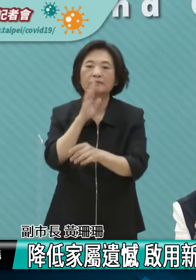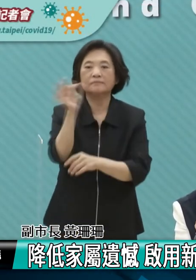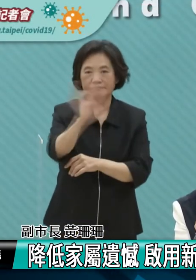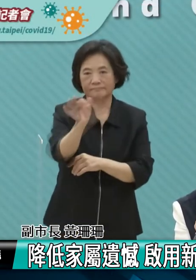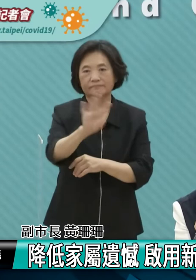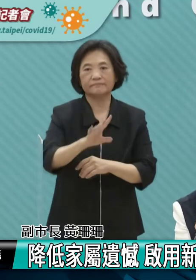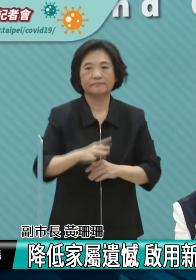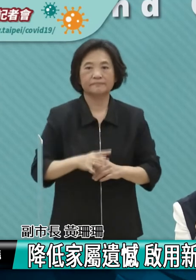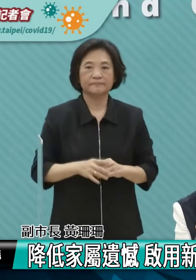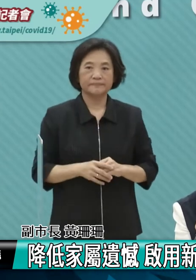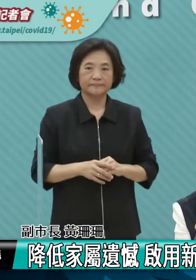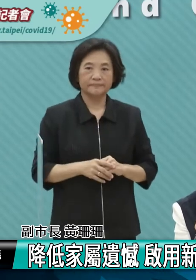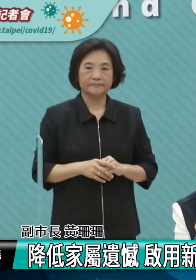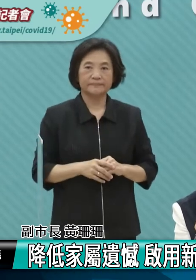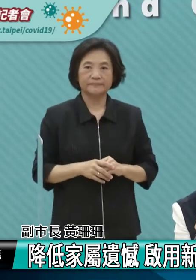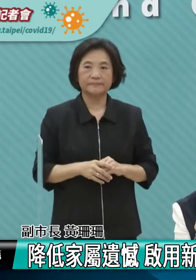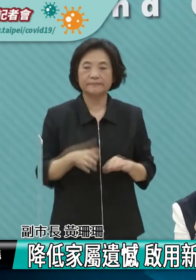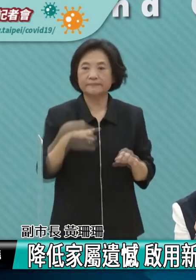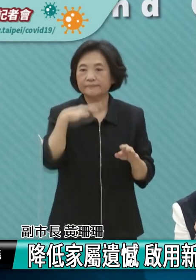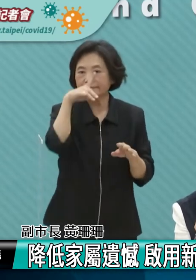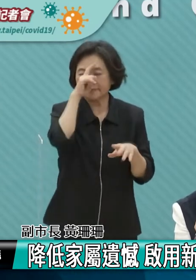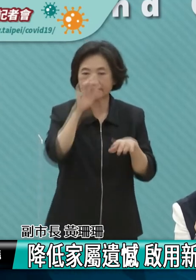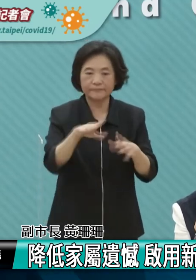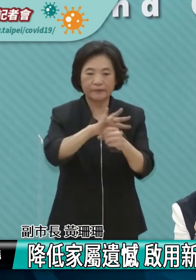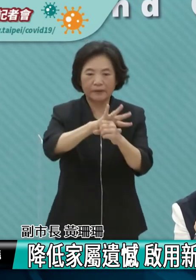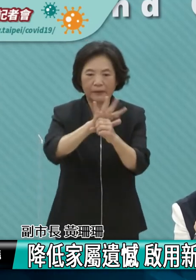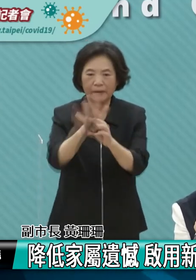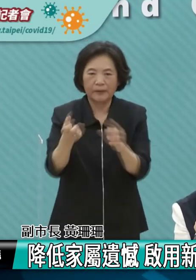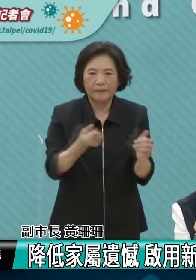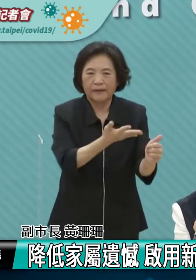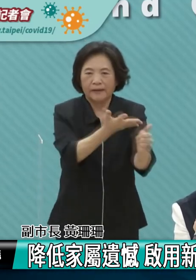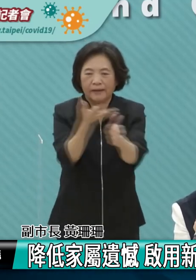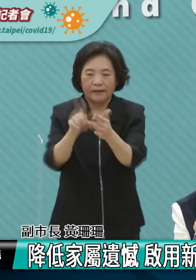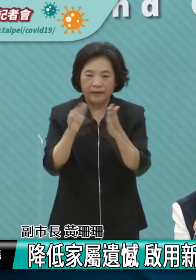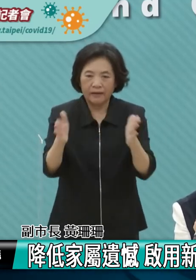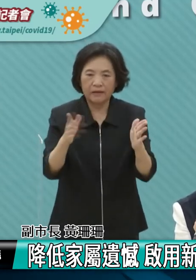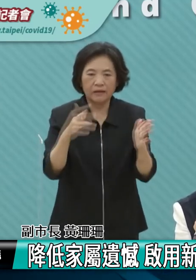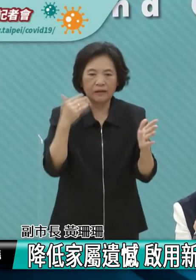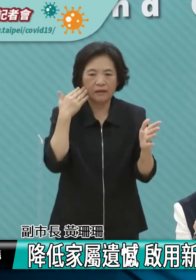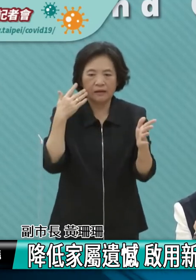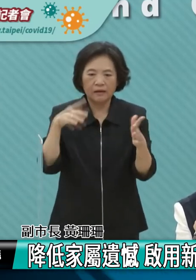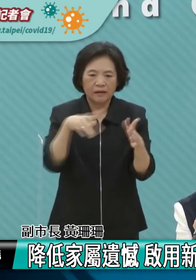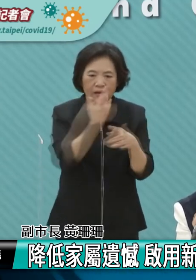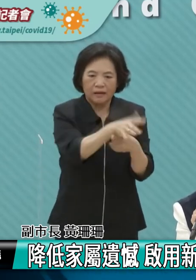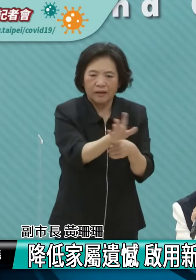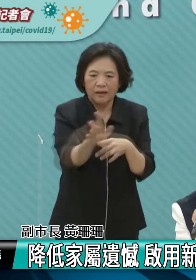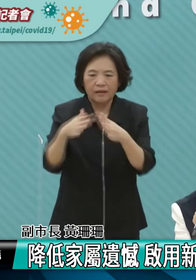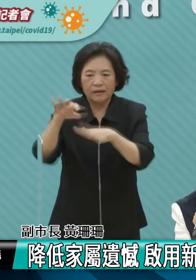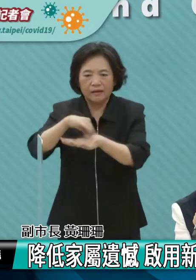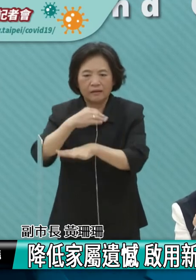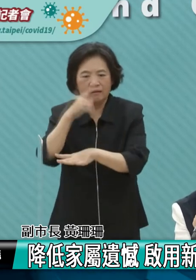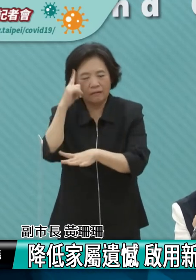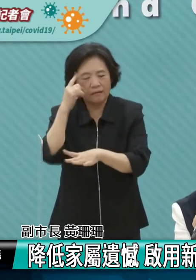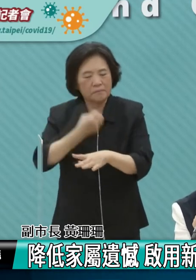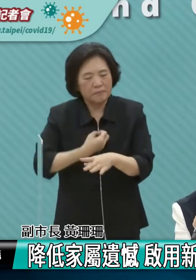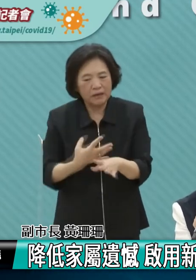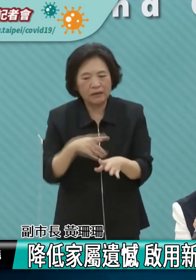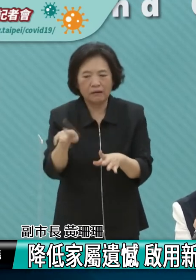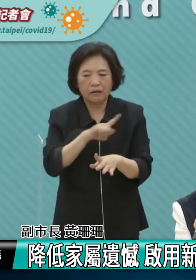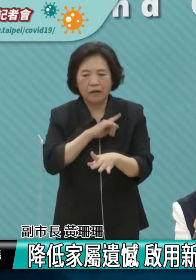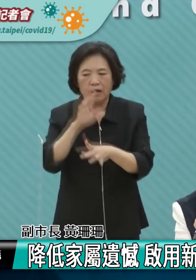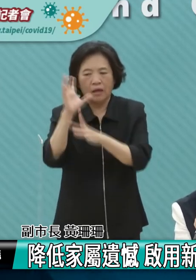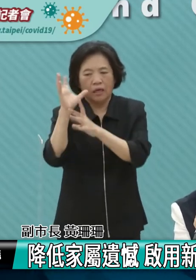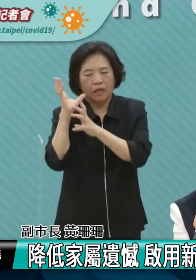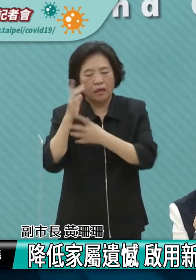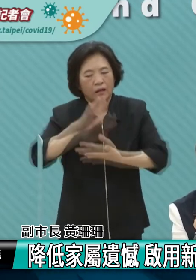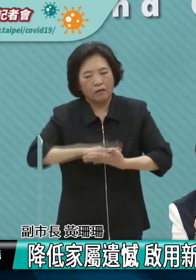的。那我们希望说在这个疫情当下，失去家人的心痛，我们希望家属不要独自的承受。